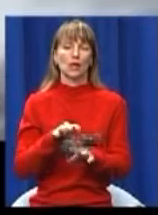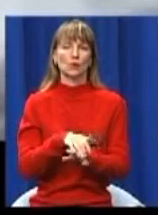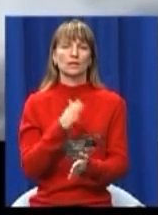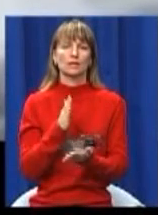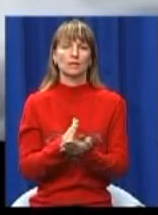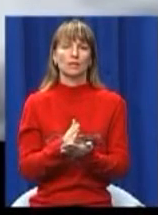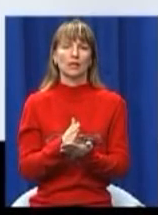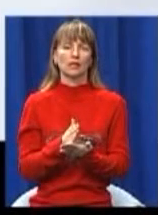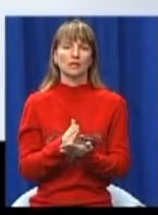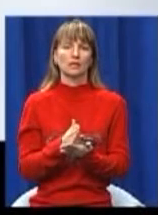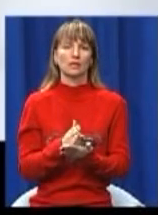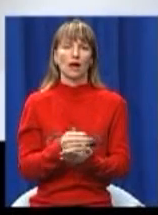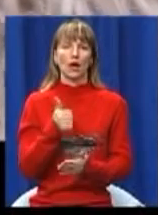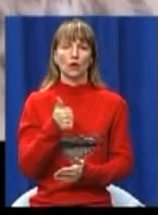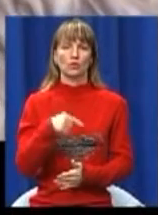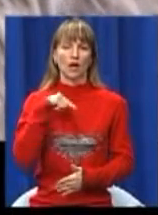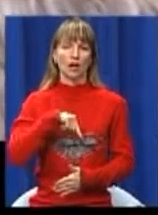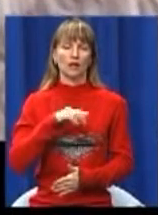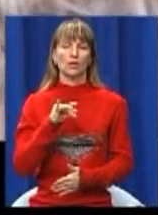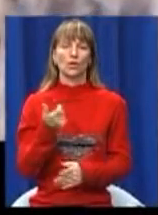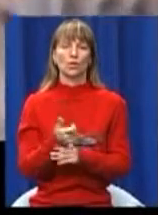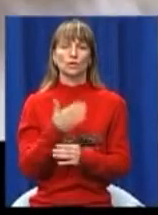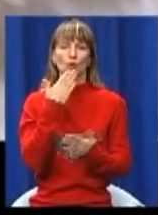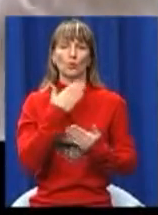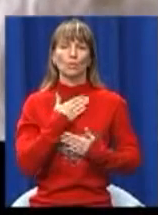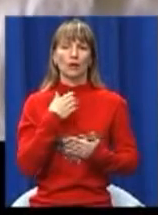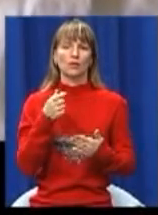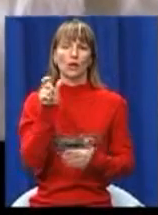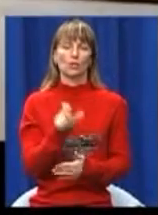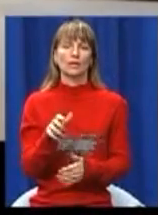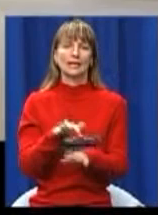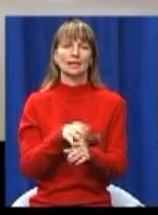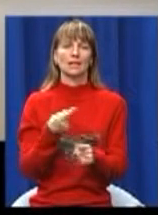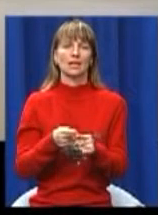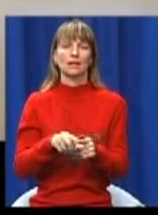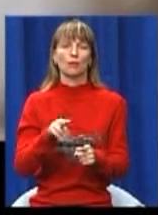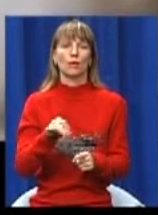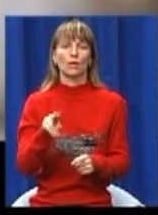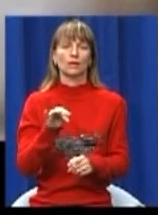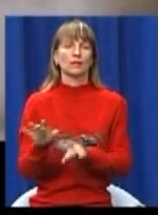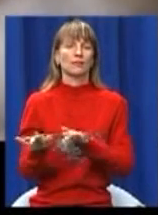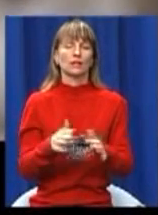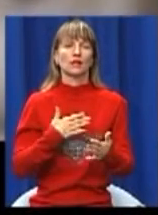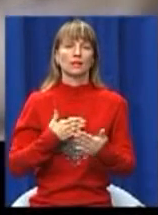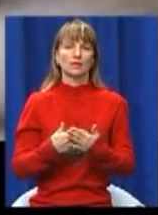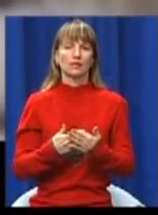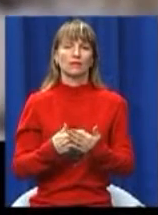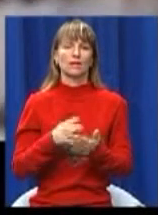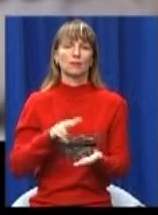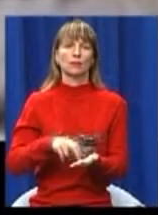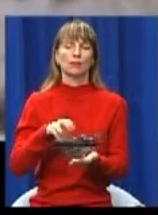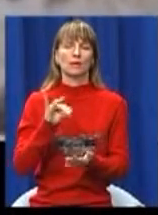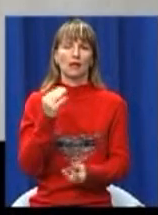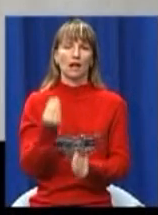мають податливий миролюбний характер і дуже прив'язуються до людей. Кішки цієї породи рухливі, спритні, стрибучі